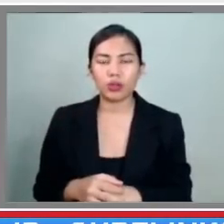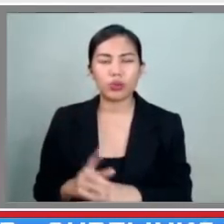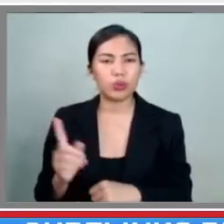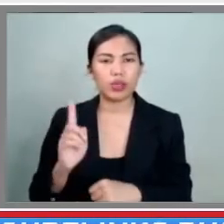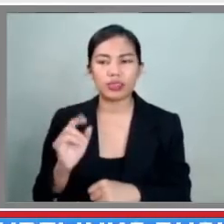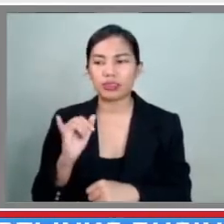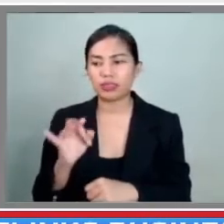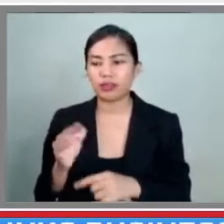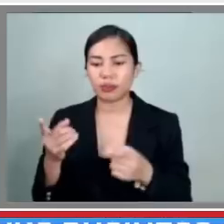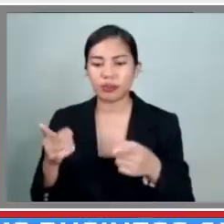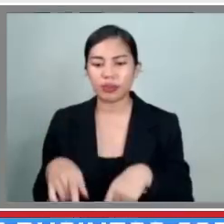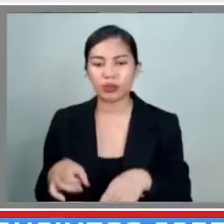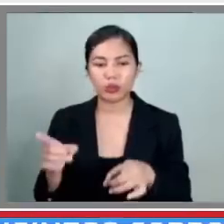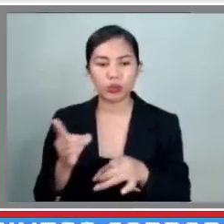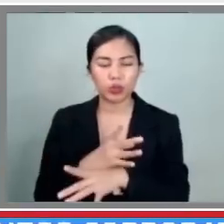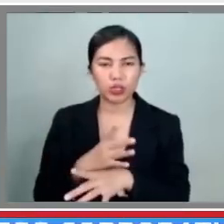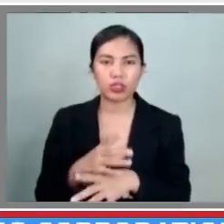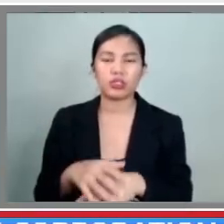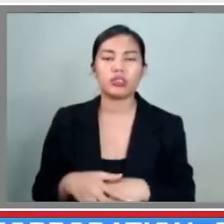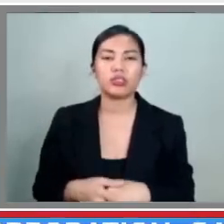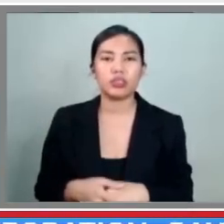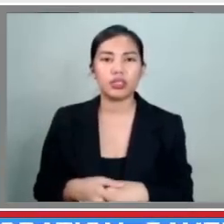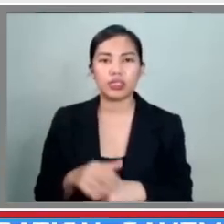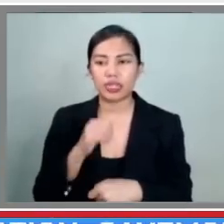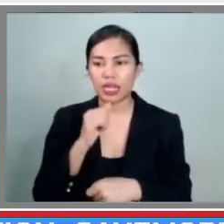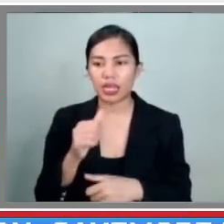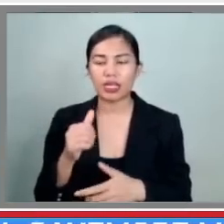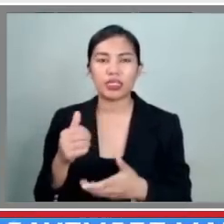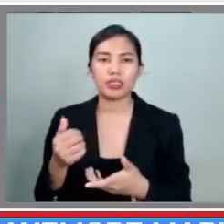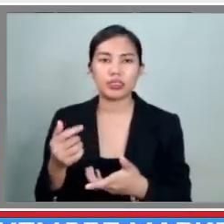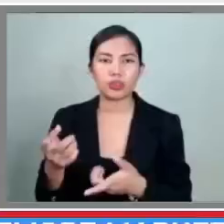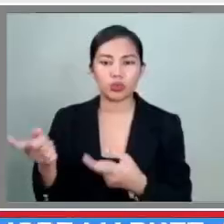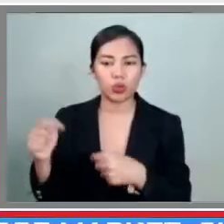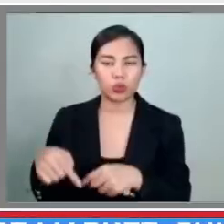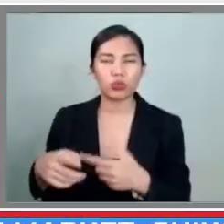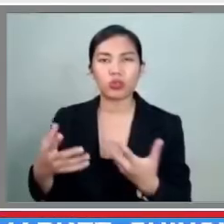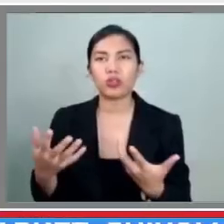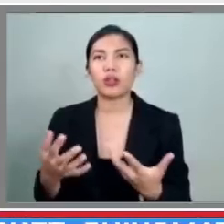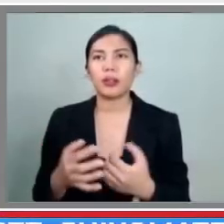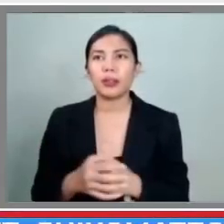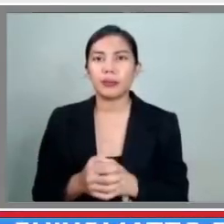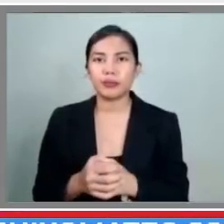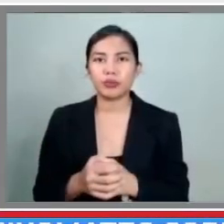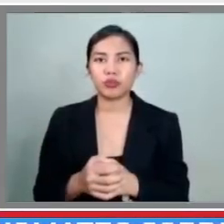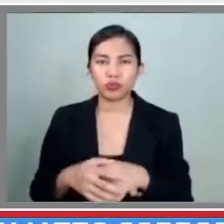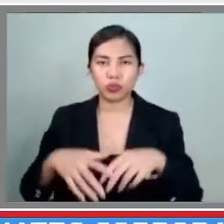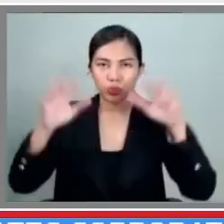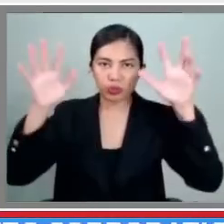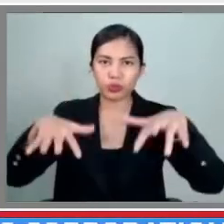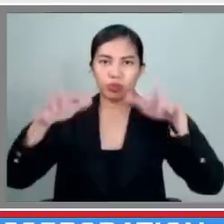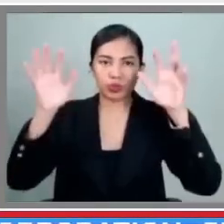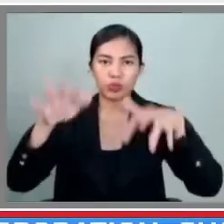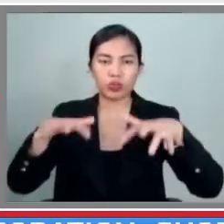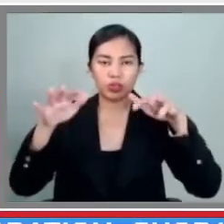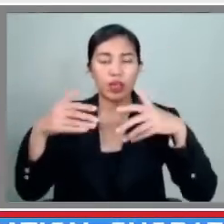yung mga inaasahan nating ulan at yung mga bagyo na magre-replenish ng tubig sa ating mga dam? Meron na ba tayong mga contingency